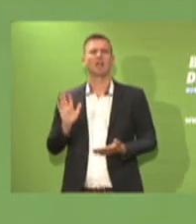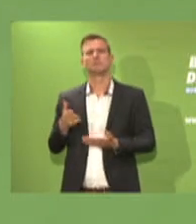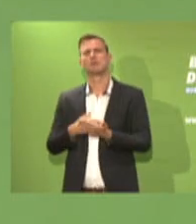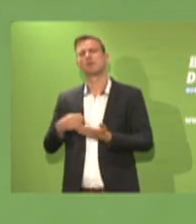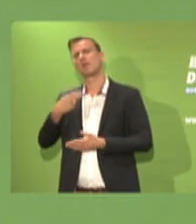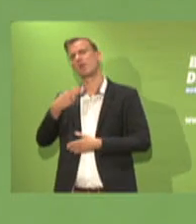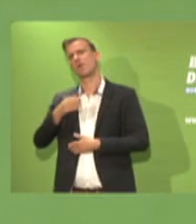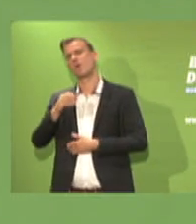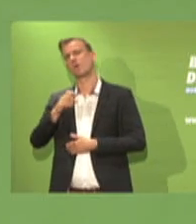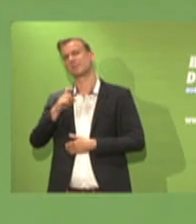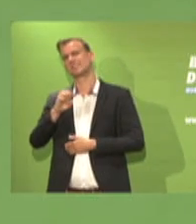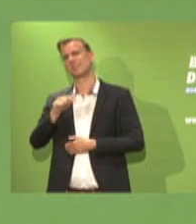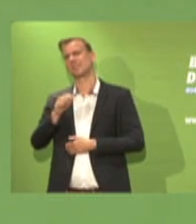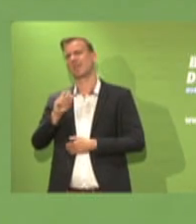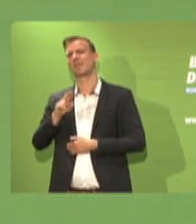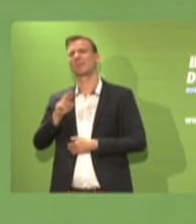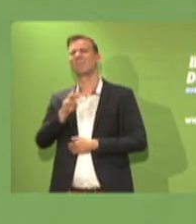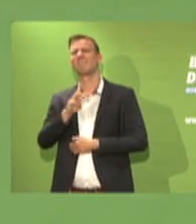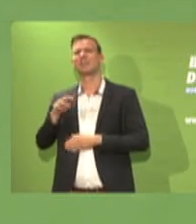Höxter im Weserbergland.